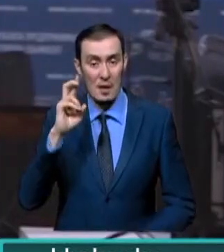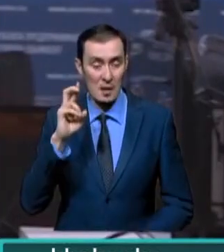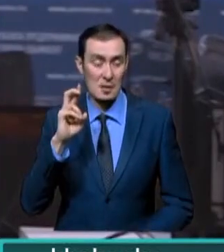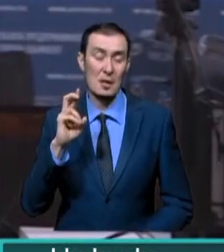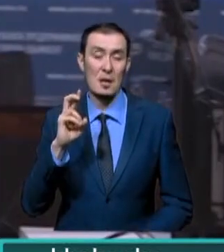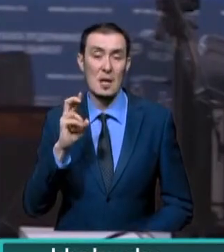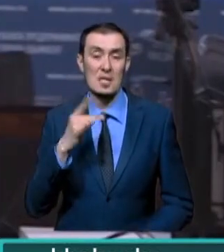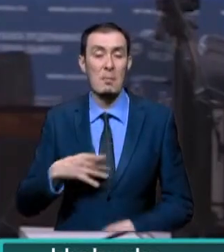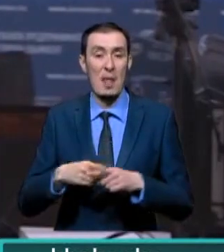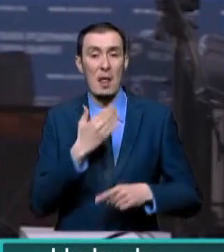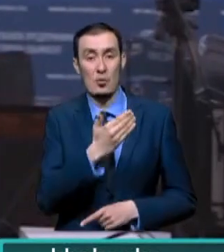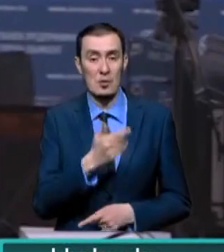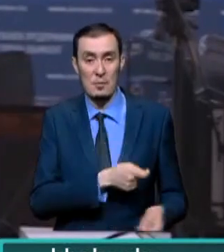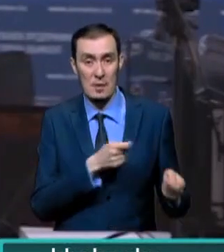Федерации,